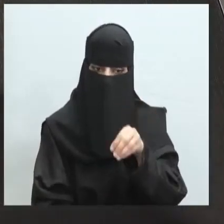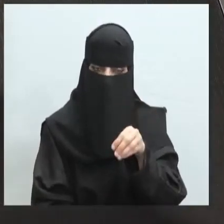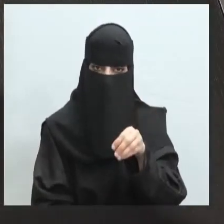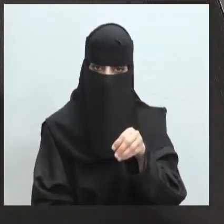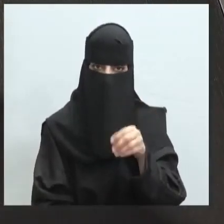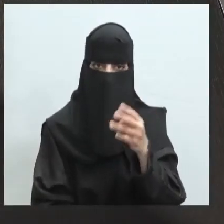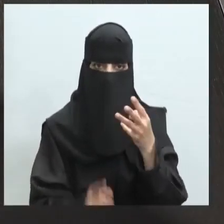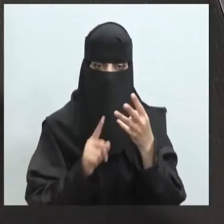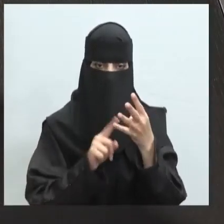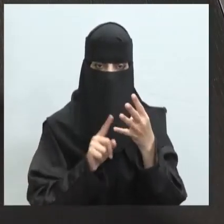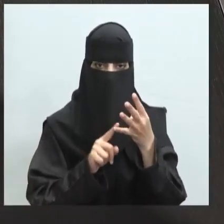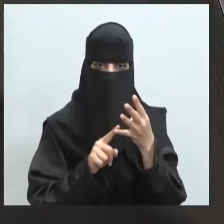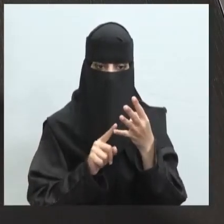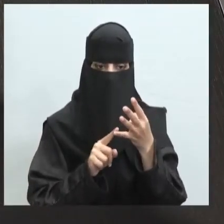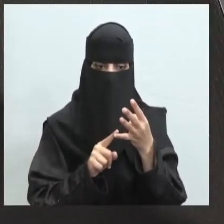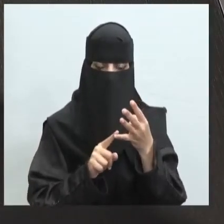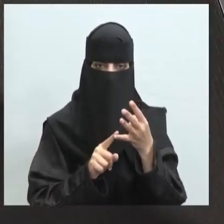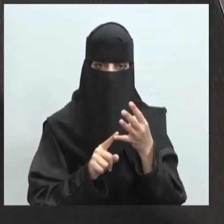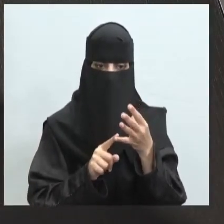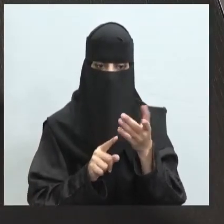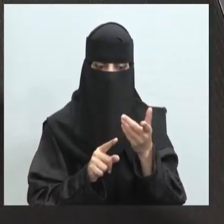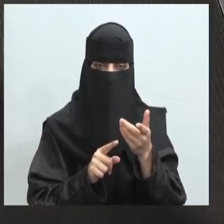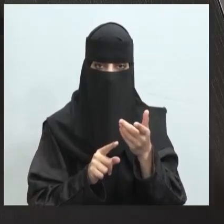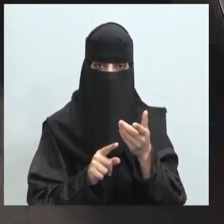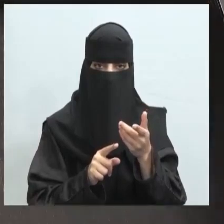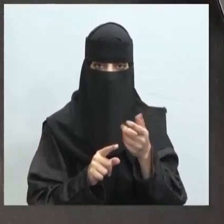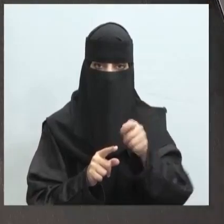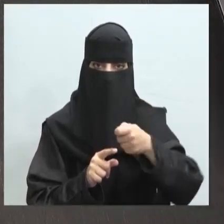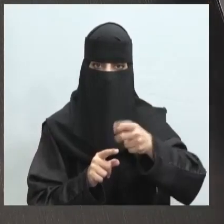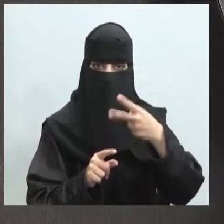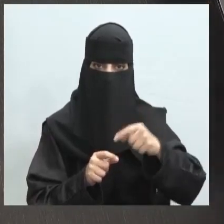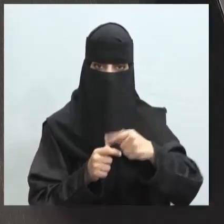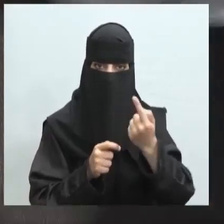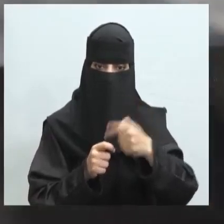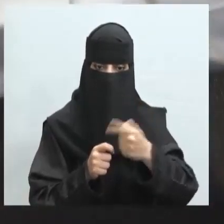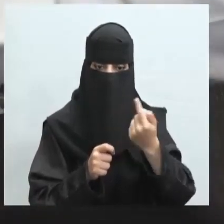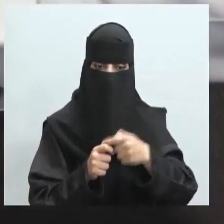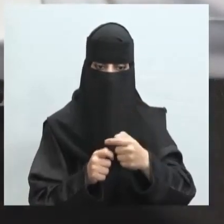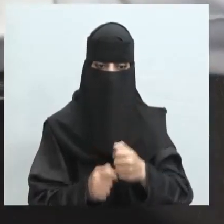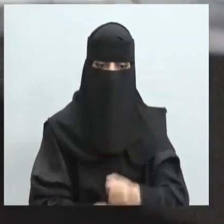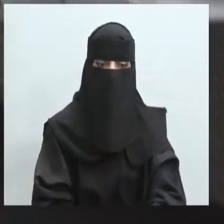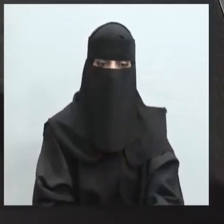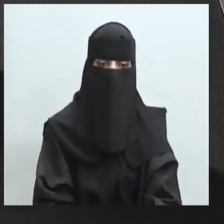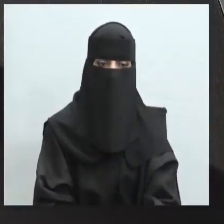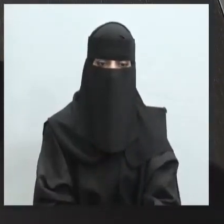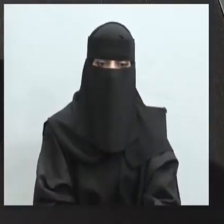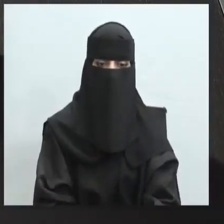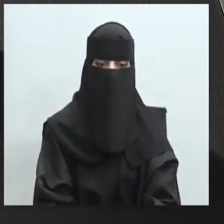مكون ثالث او مكون رابع وهو المفتاح ربما لا ربما